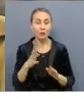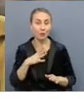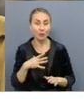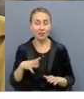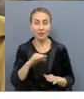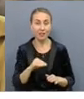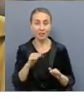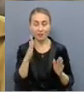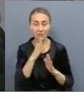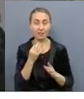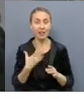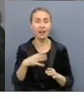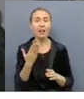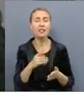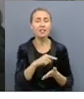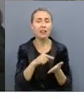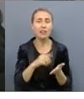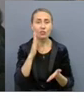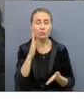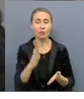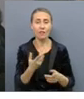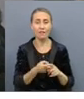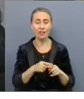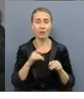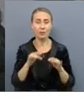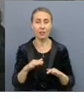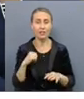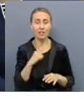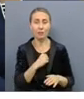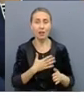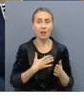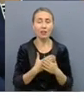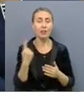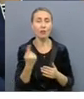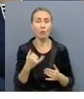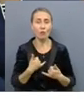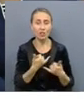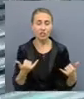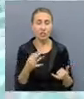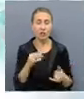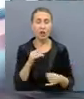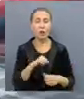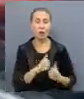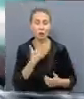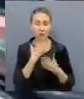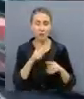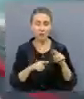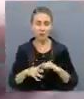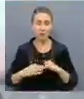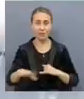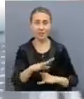знают, какие задачи еще предстоят. В этом деле самое главное – дух единства, уважение и любовь к родной земле.